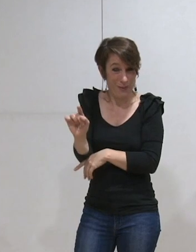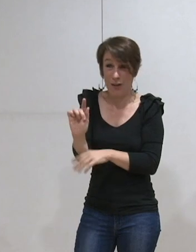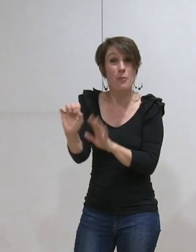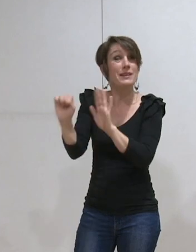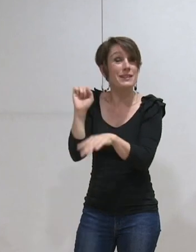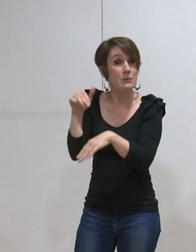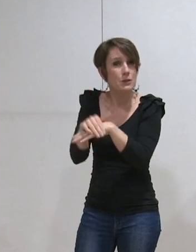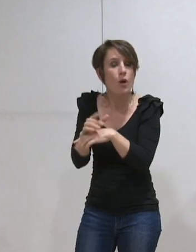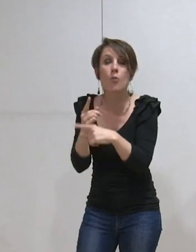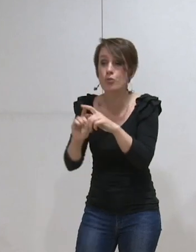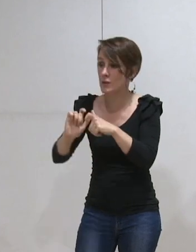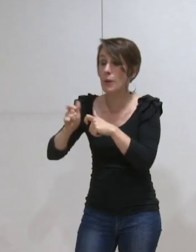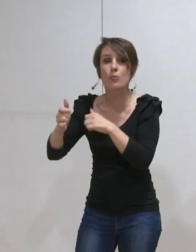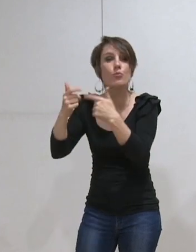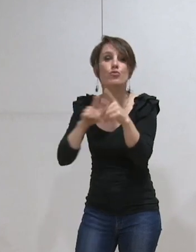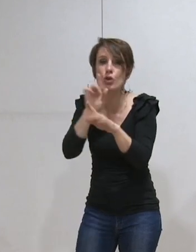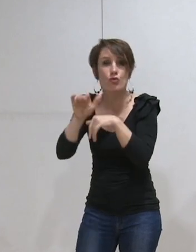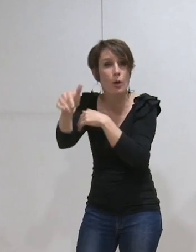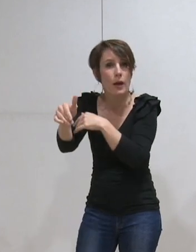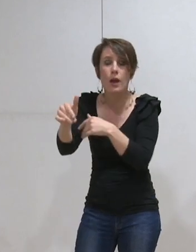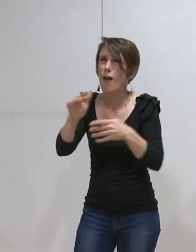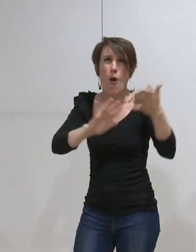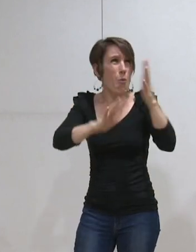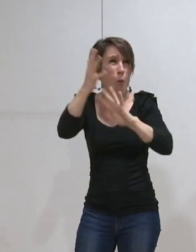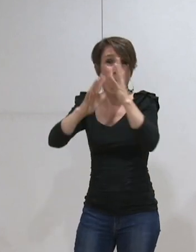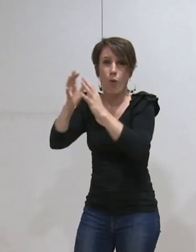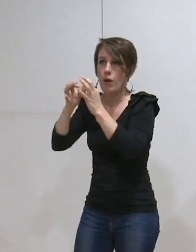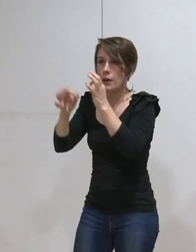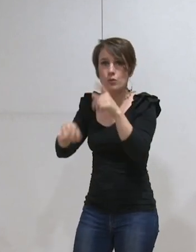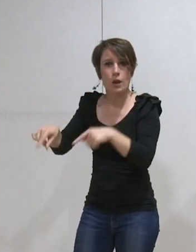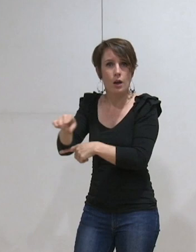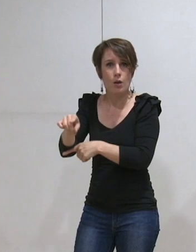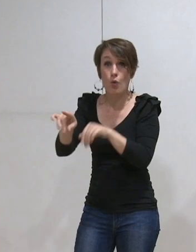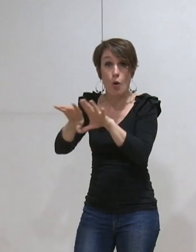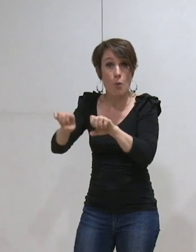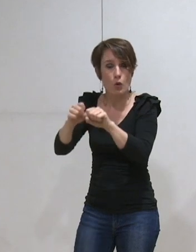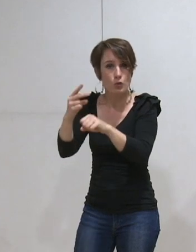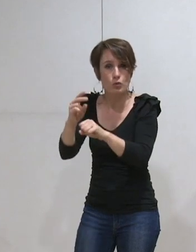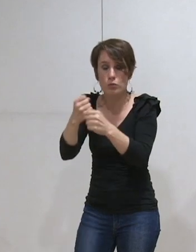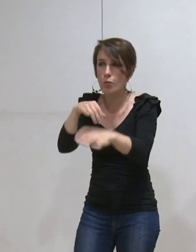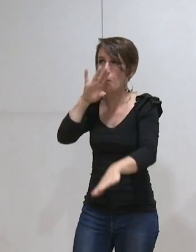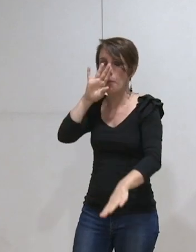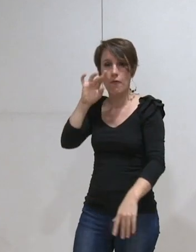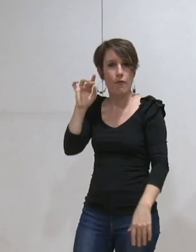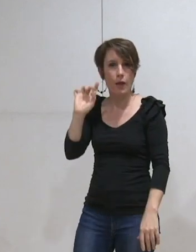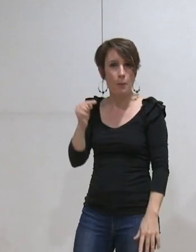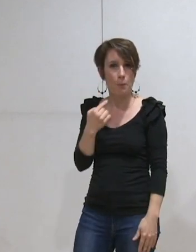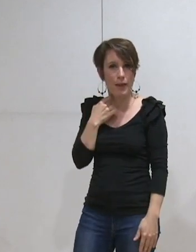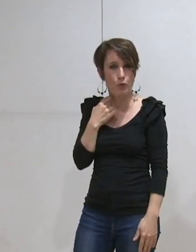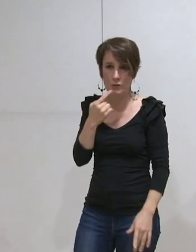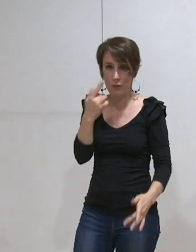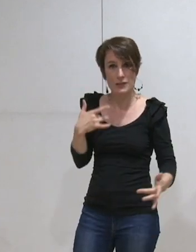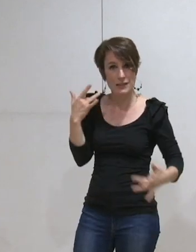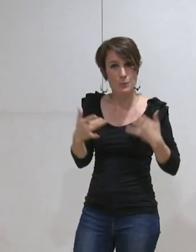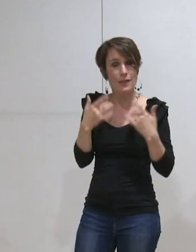contte tenu des dégâts la compagnie a perdu une grande partie de sa production il se trouve dans l'incapacité de tourner son spectacle qui s'appelle